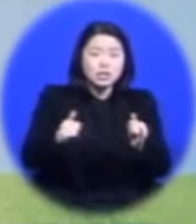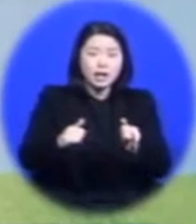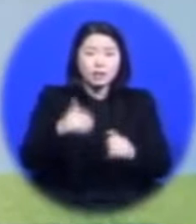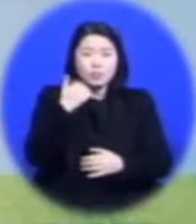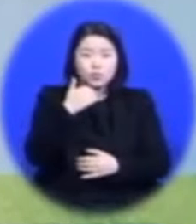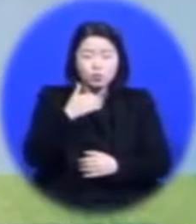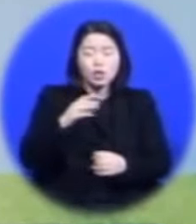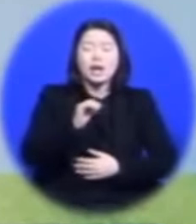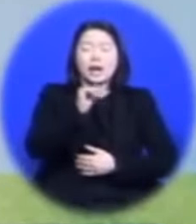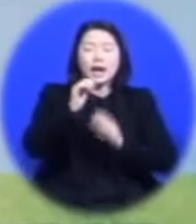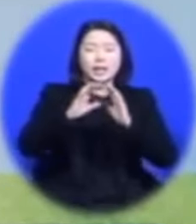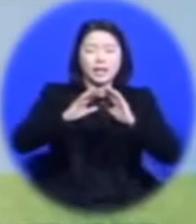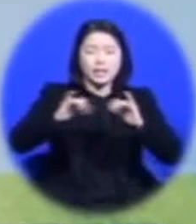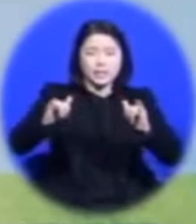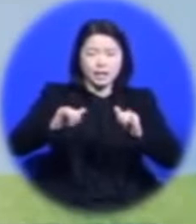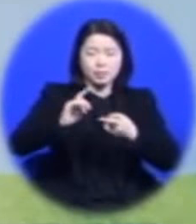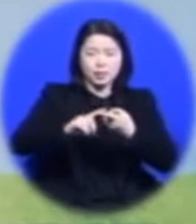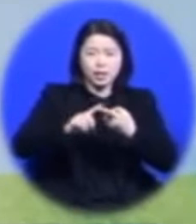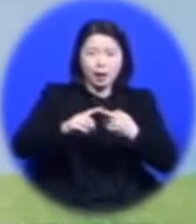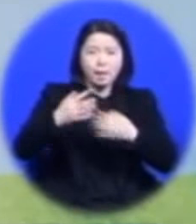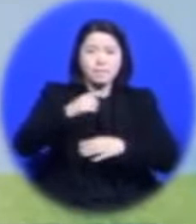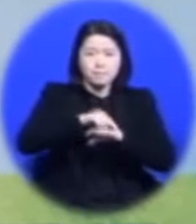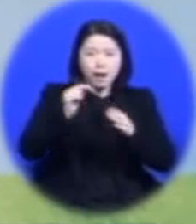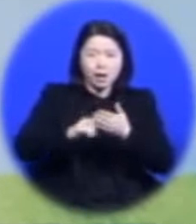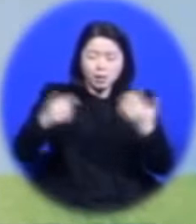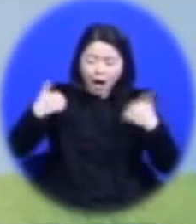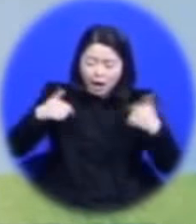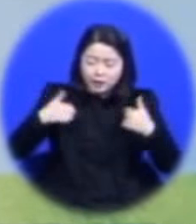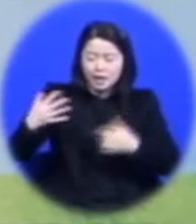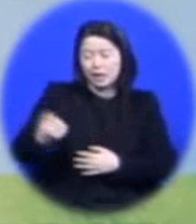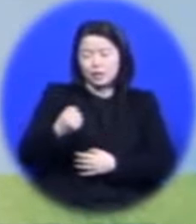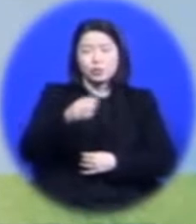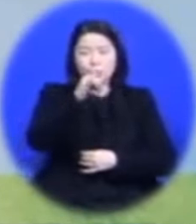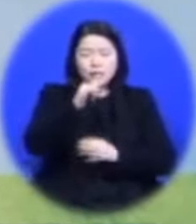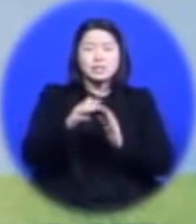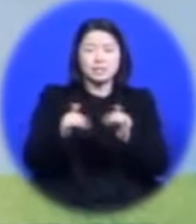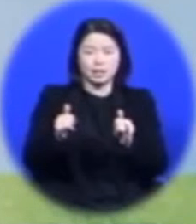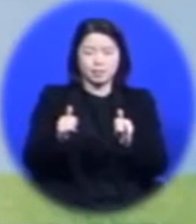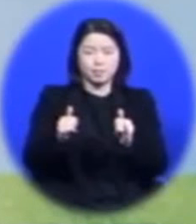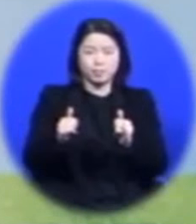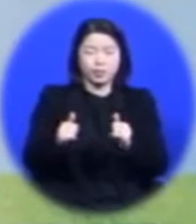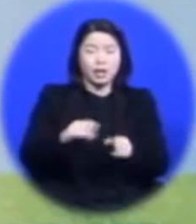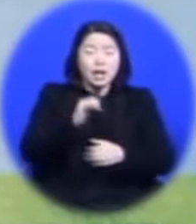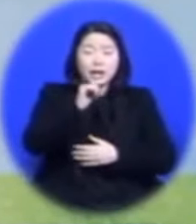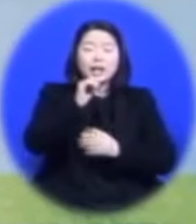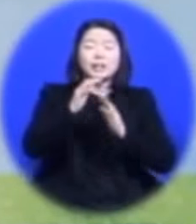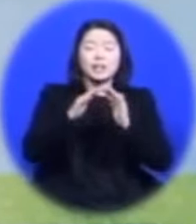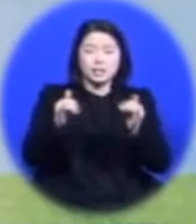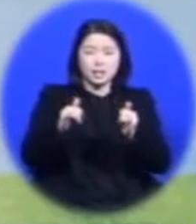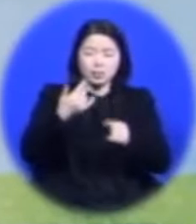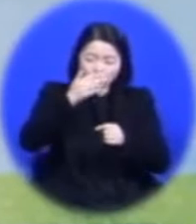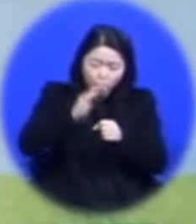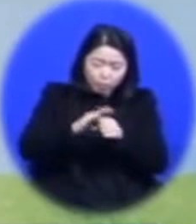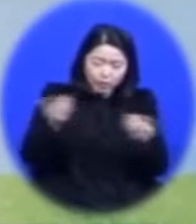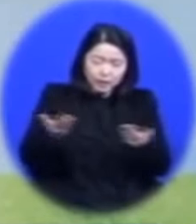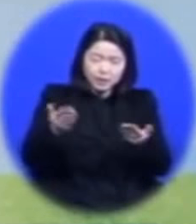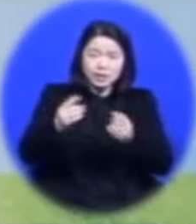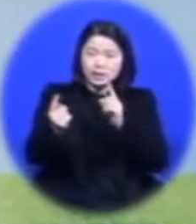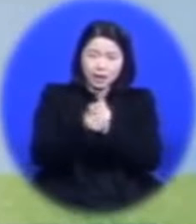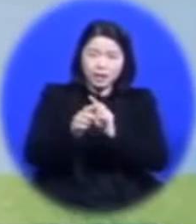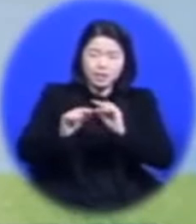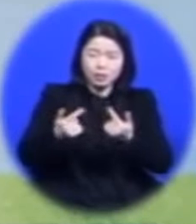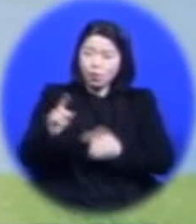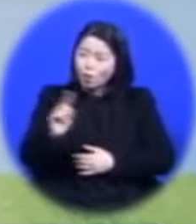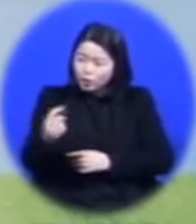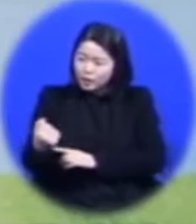가난한 사람에 대한 마음을 늘 가지고 있는 사람입니다 가난한 사람이 억울한 일 당하지 않도록 어떻게 하면